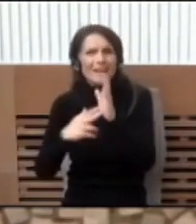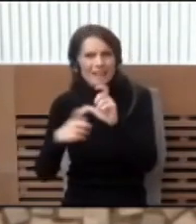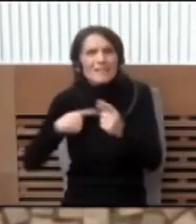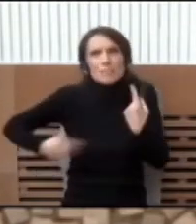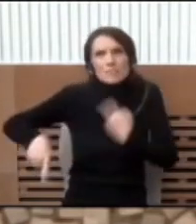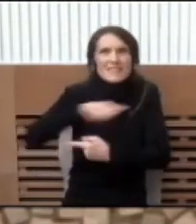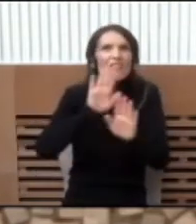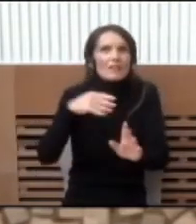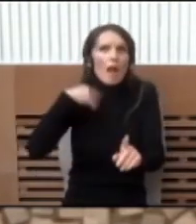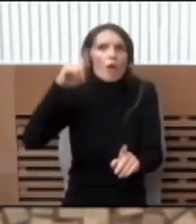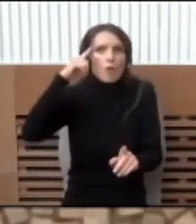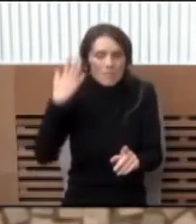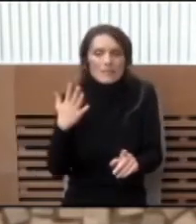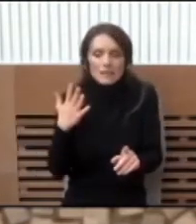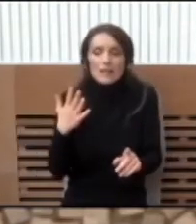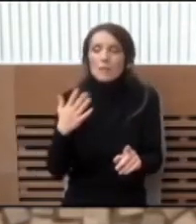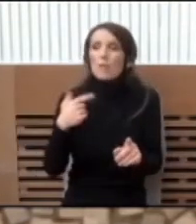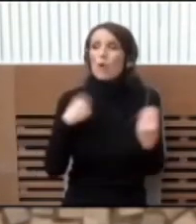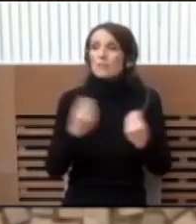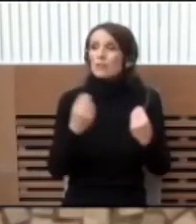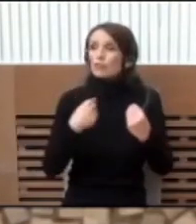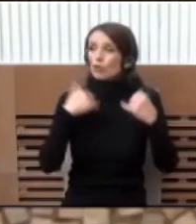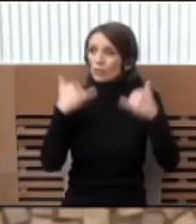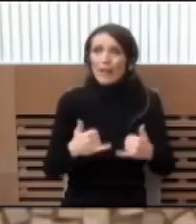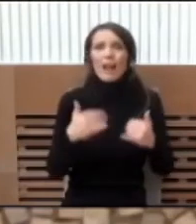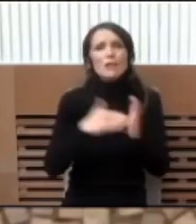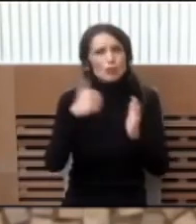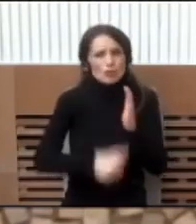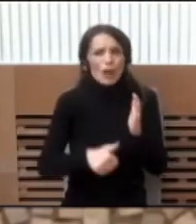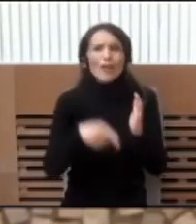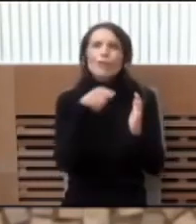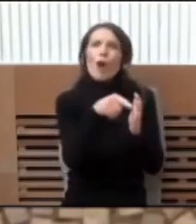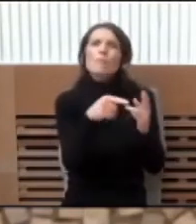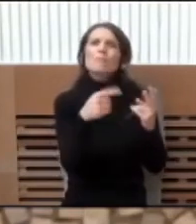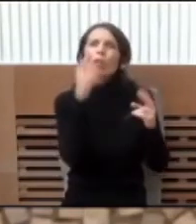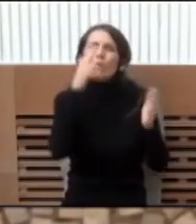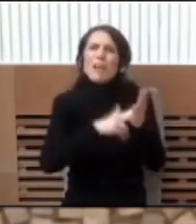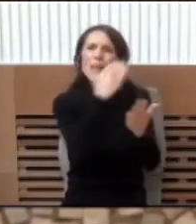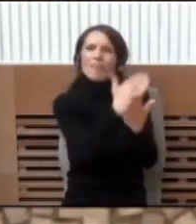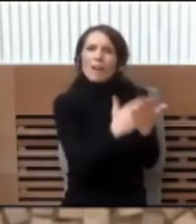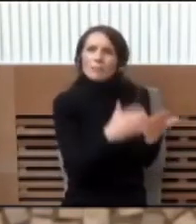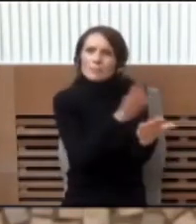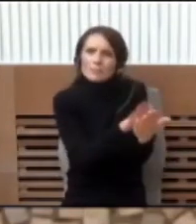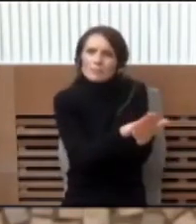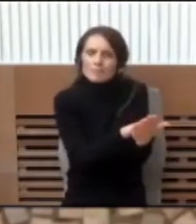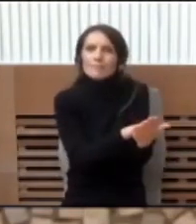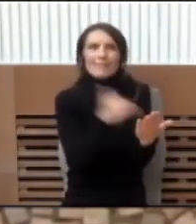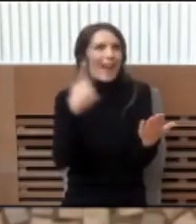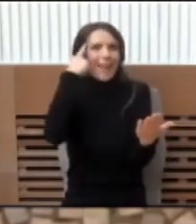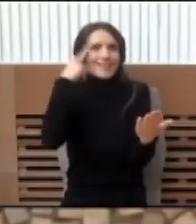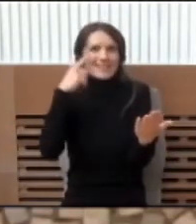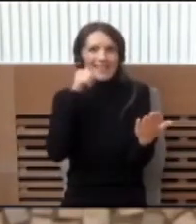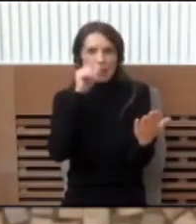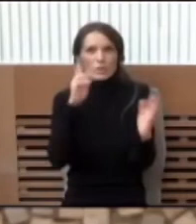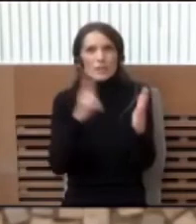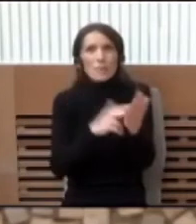ovde govorimo i na čiju dalju promociju i zaštitu se još jednom obavezujemo, stoje u osnovi našeg političkog delovanja. Uvereni